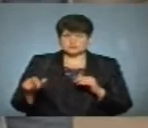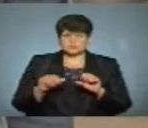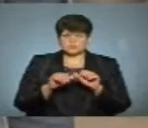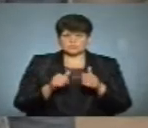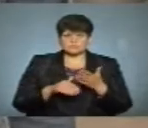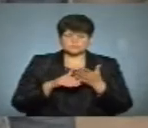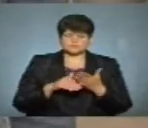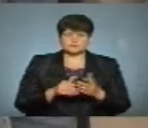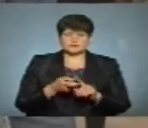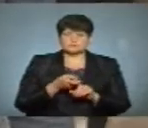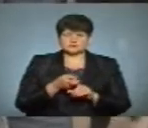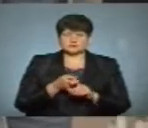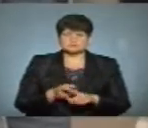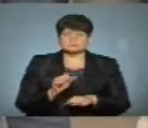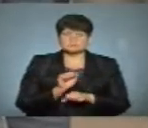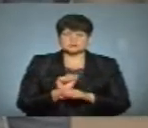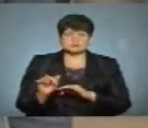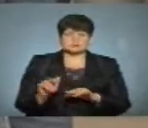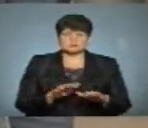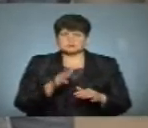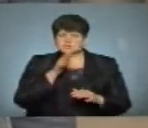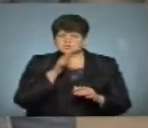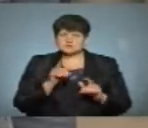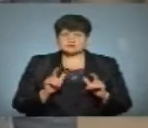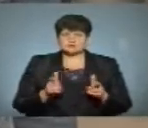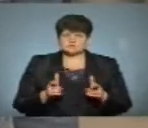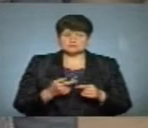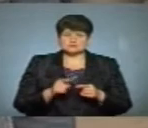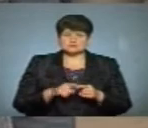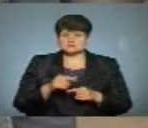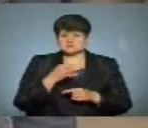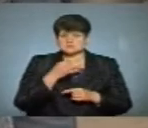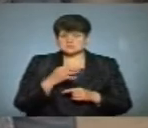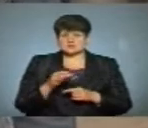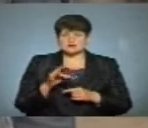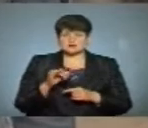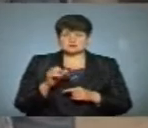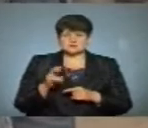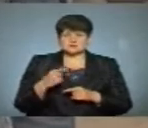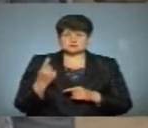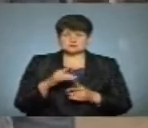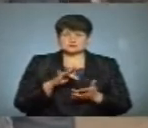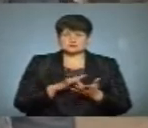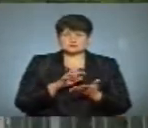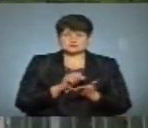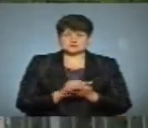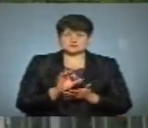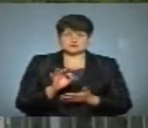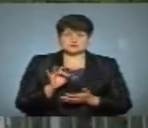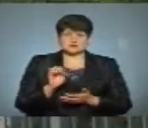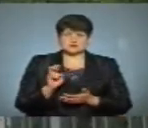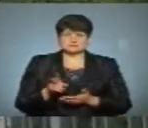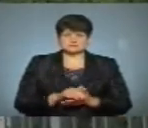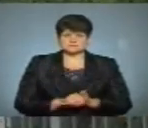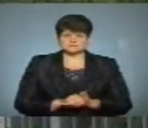оформлюють допомогу у зв'язку з припиненням діяльності під час карантину. Про це розповіла речниця обласного центру зайнятості Олена Рак.